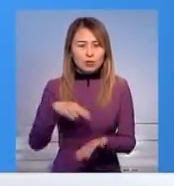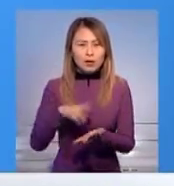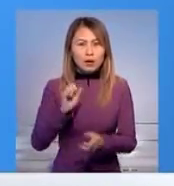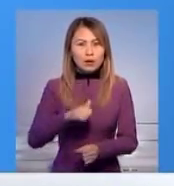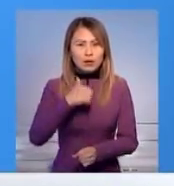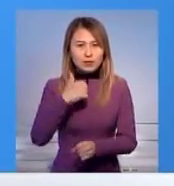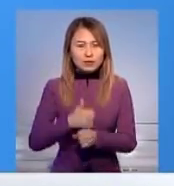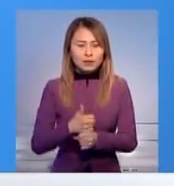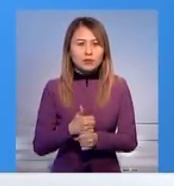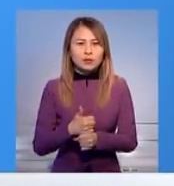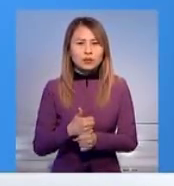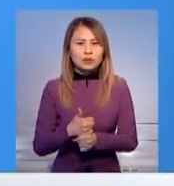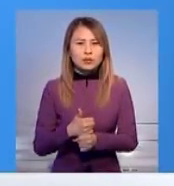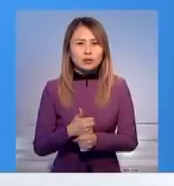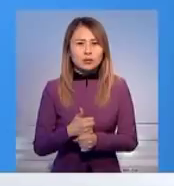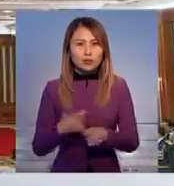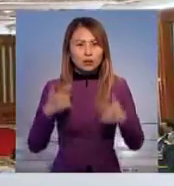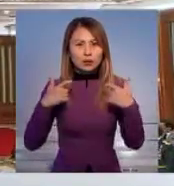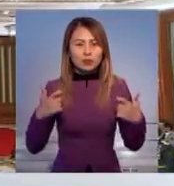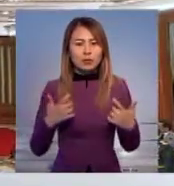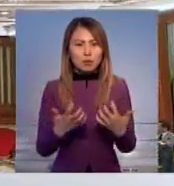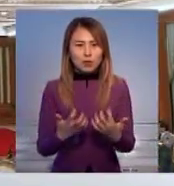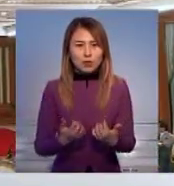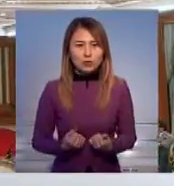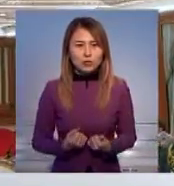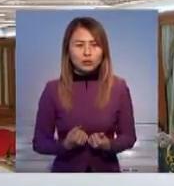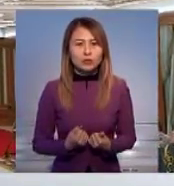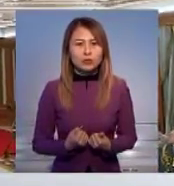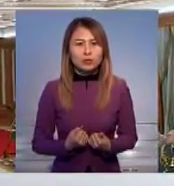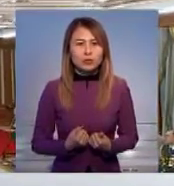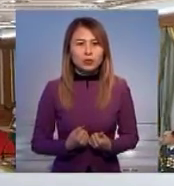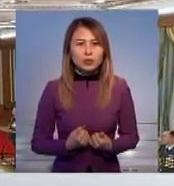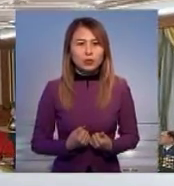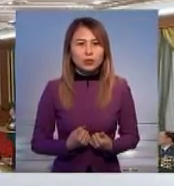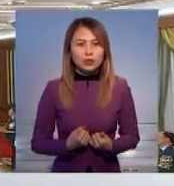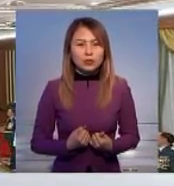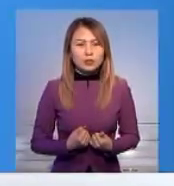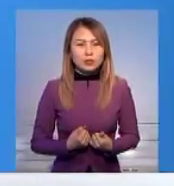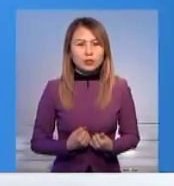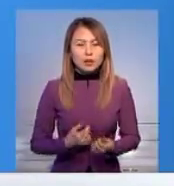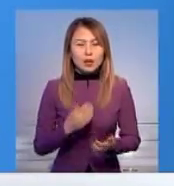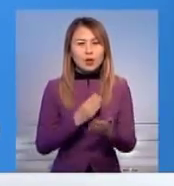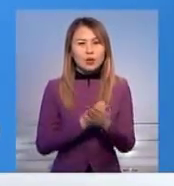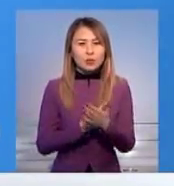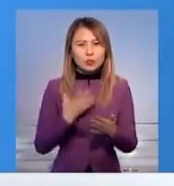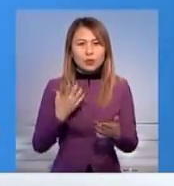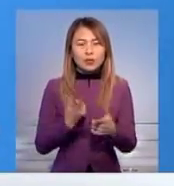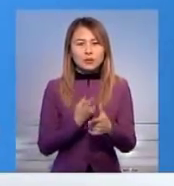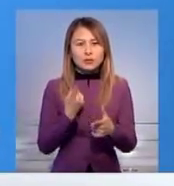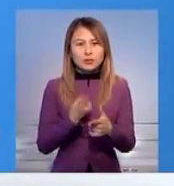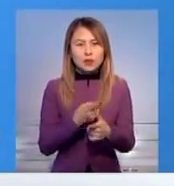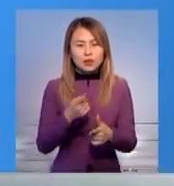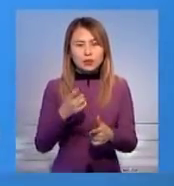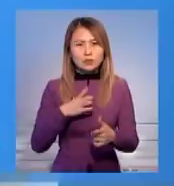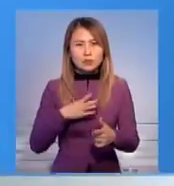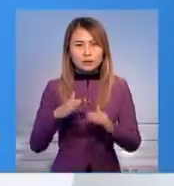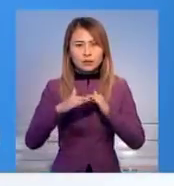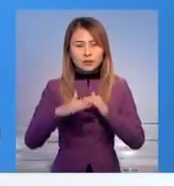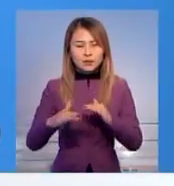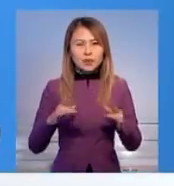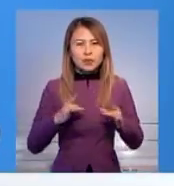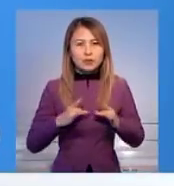болып генерал атағын алып тұрмын. Аса мәртебелі жоғарғы бас қолбасшы мырза, отан қорғаушы күні